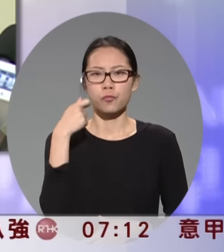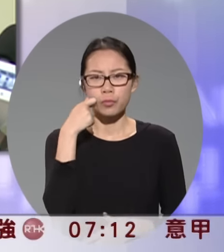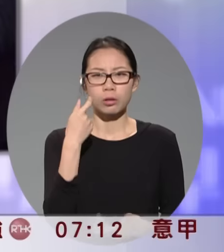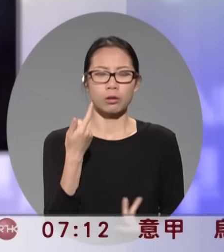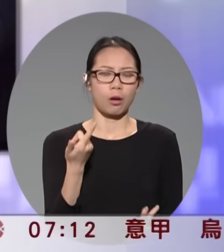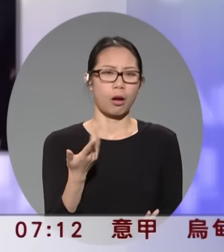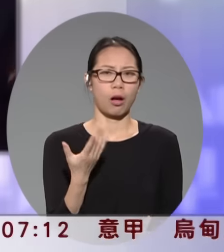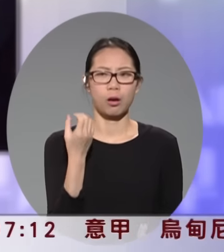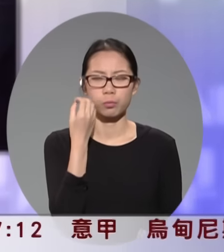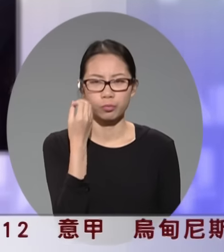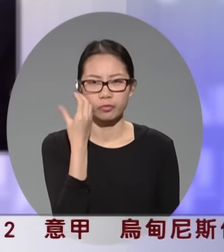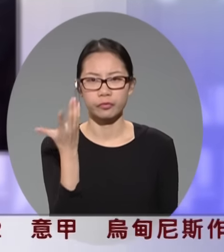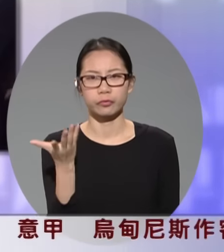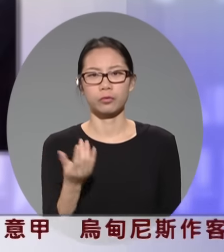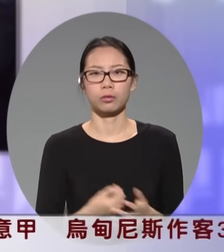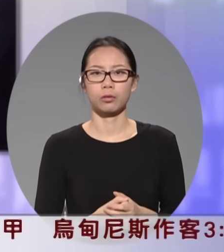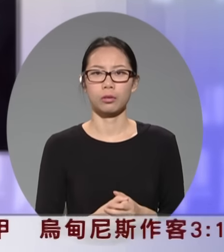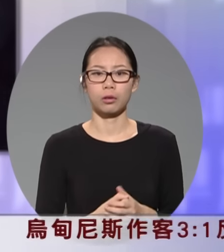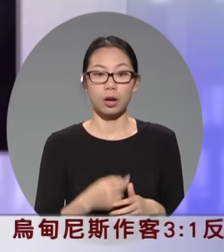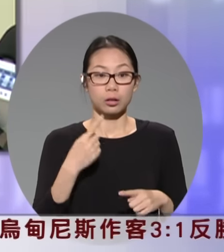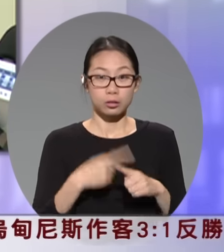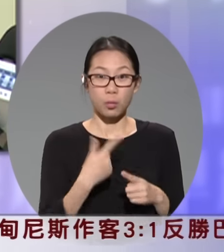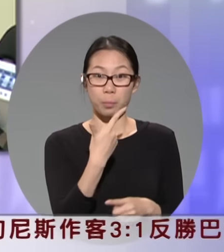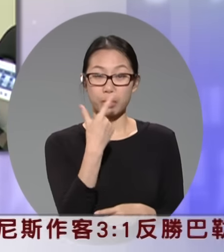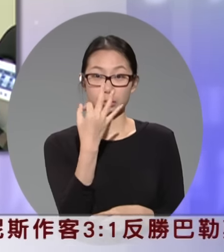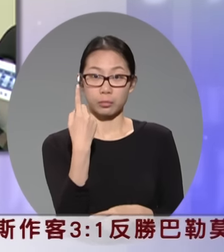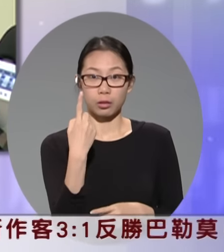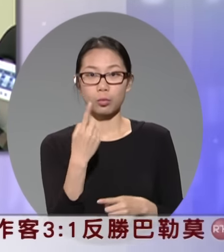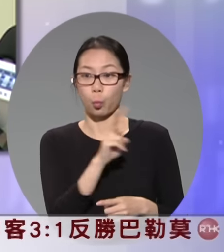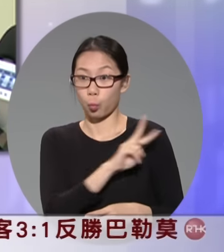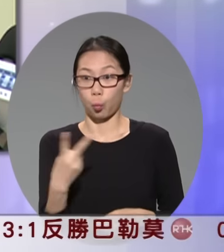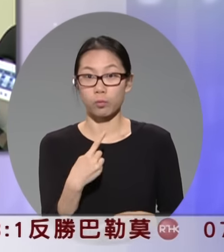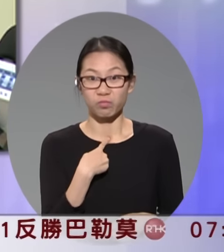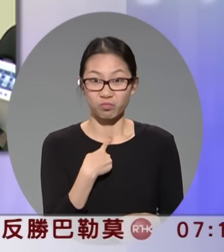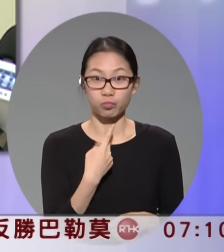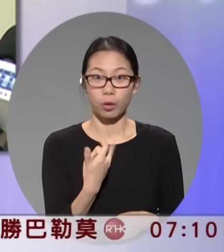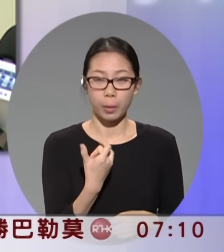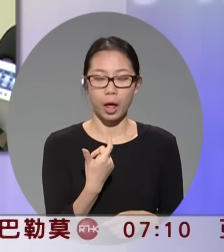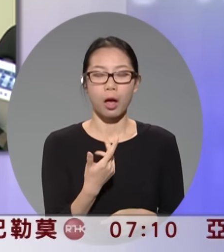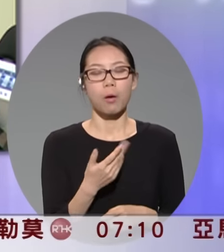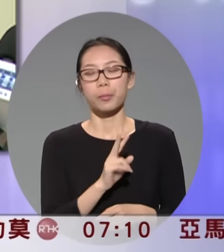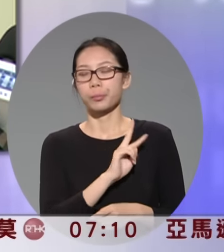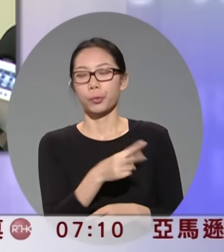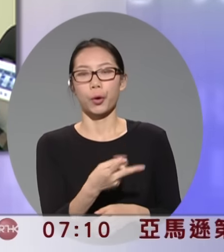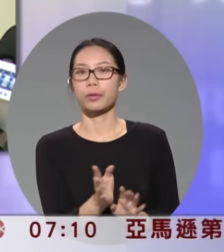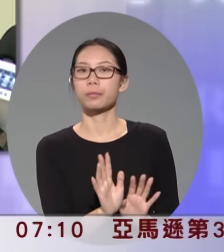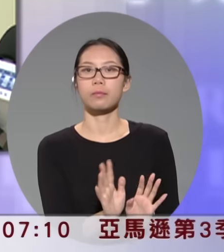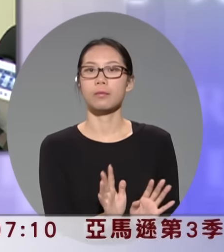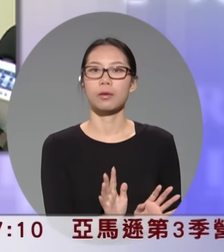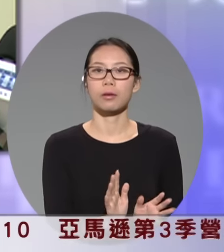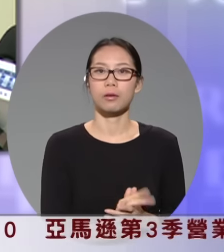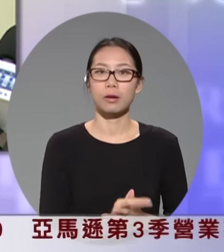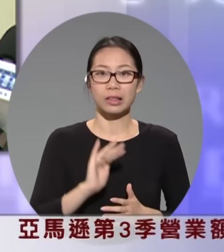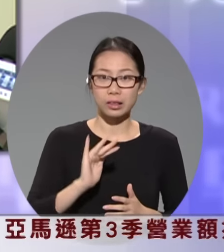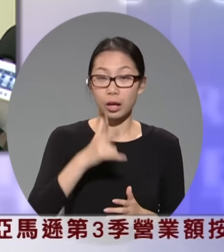奈。你說是不是要修改八三一呢？不是不需要，不是修改八三一，是當